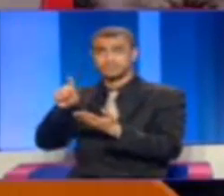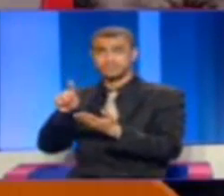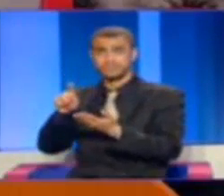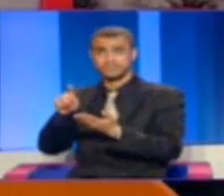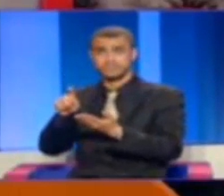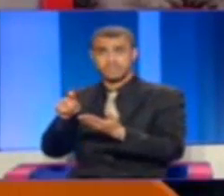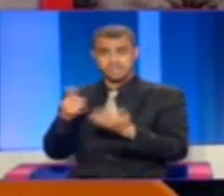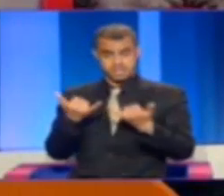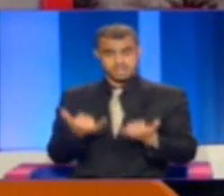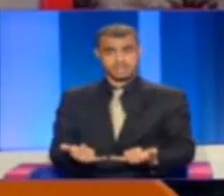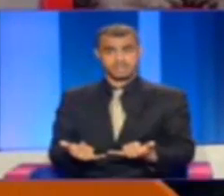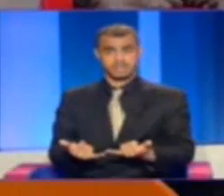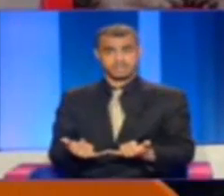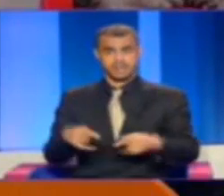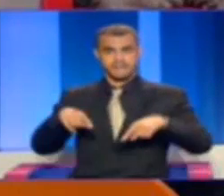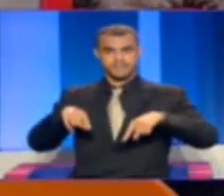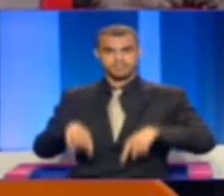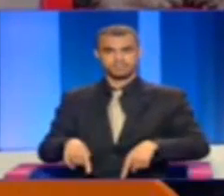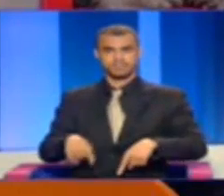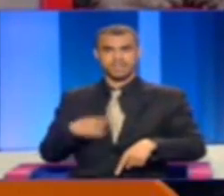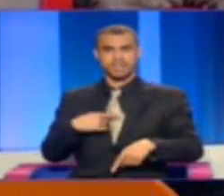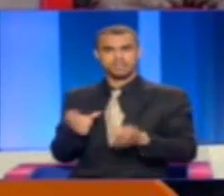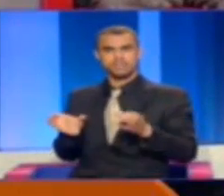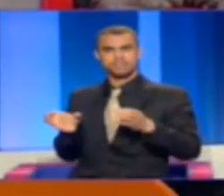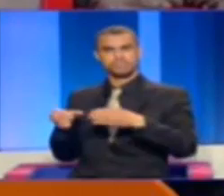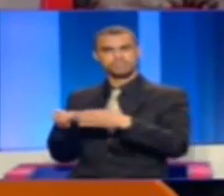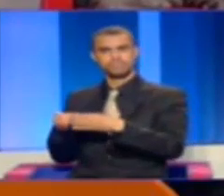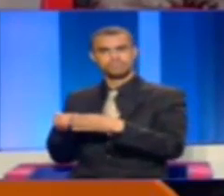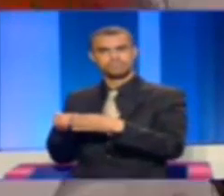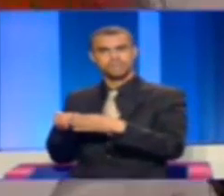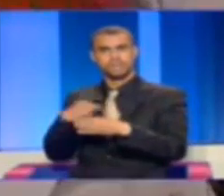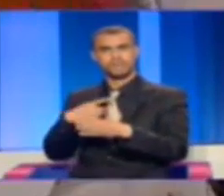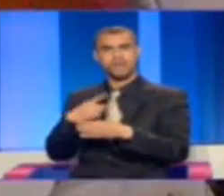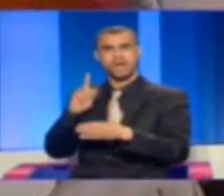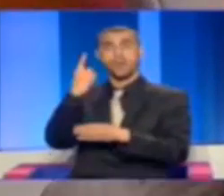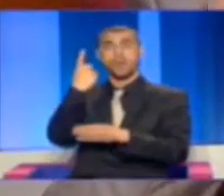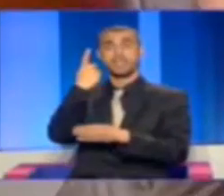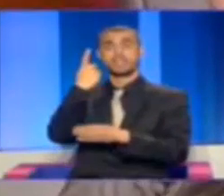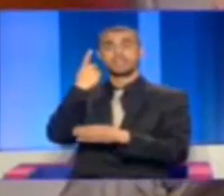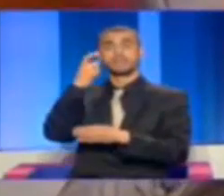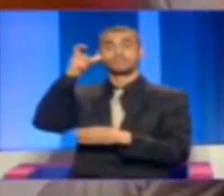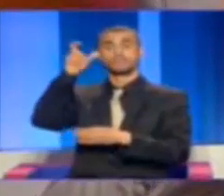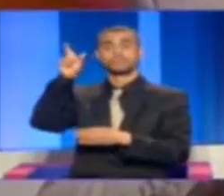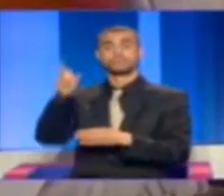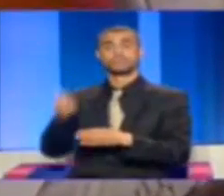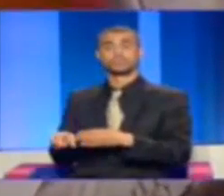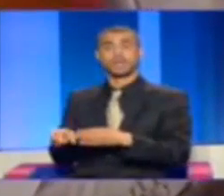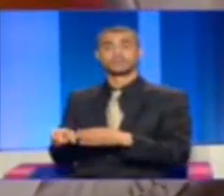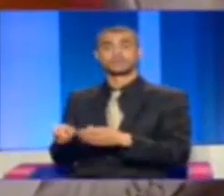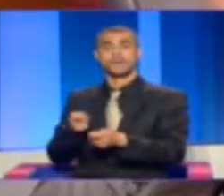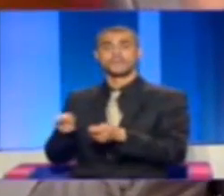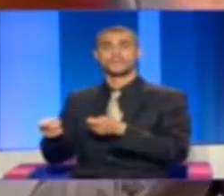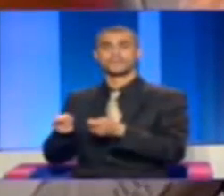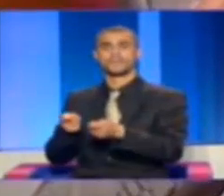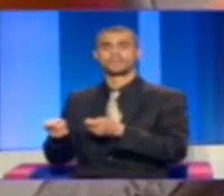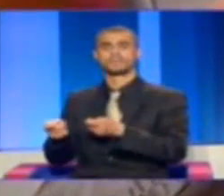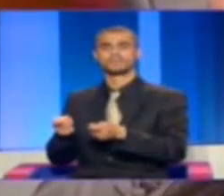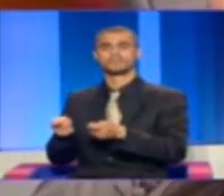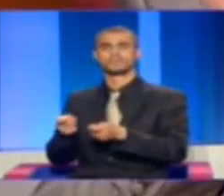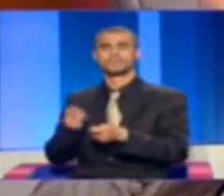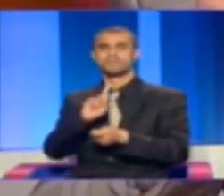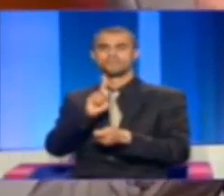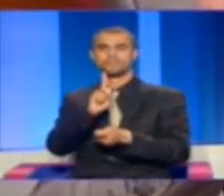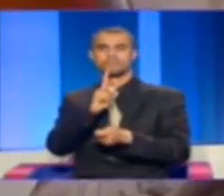انه عندنا ان سيرفيس داخل الوزاره ممسوك من طرف شخص. شخص واحد